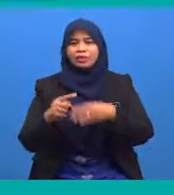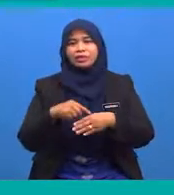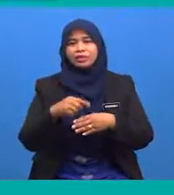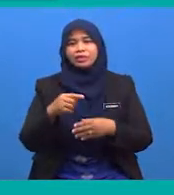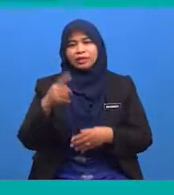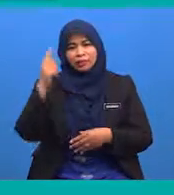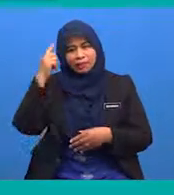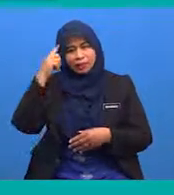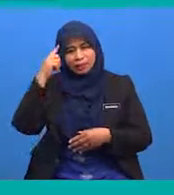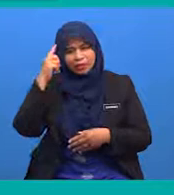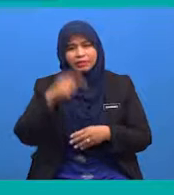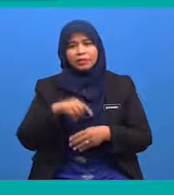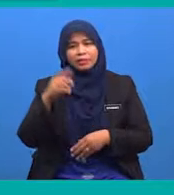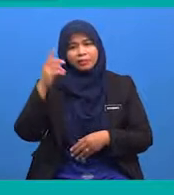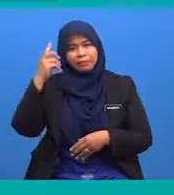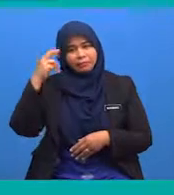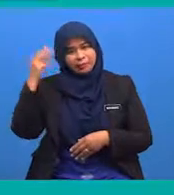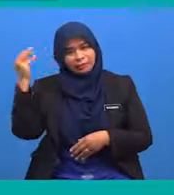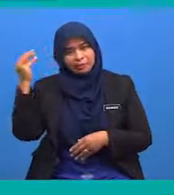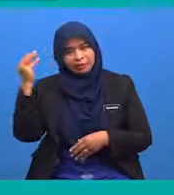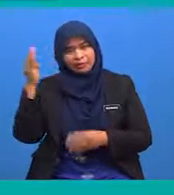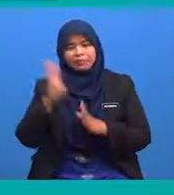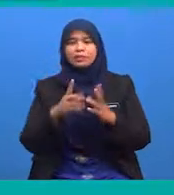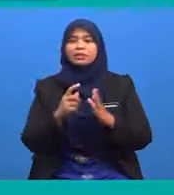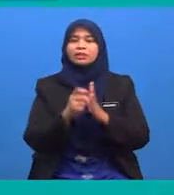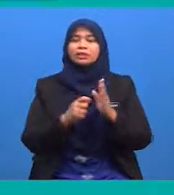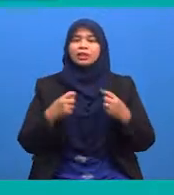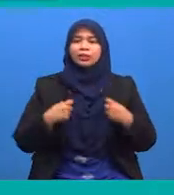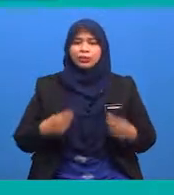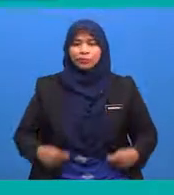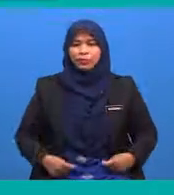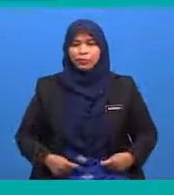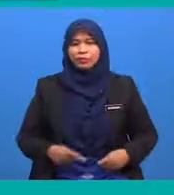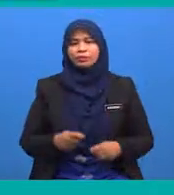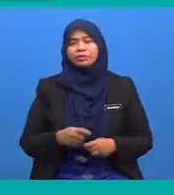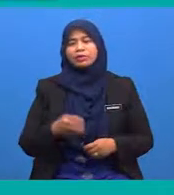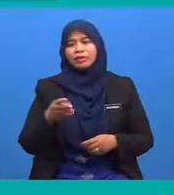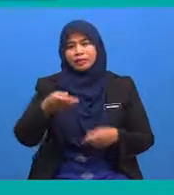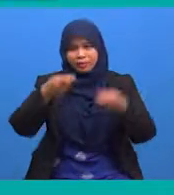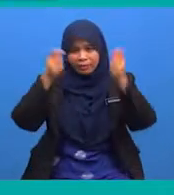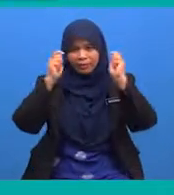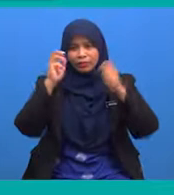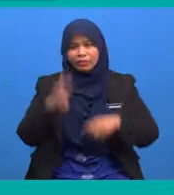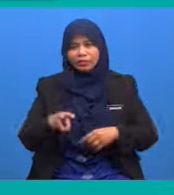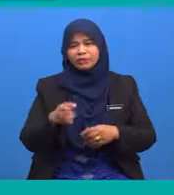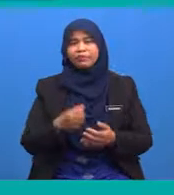bersetubuh lalu sahabat berkenaan mandi wajib. Perbuatan tersebut menyebabkannya meninggal